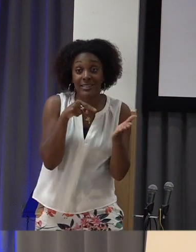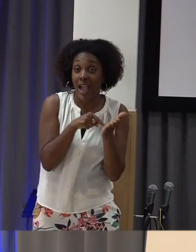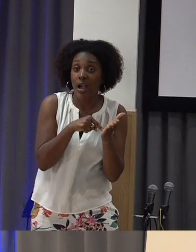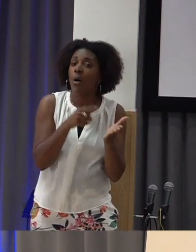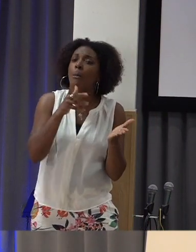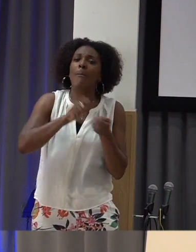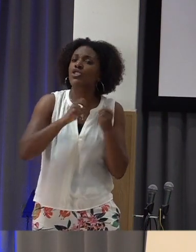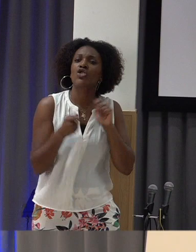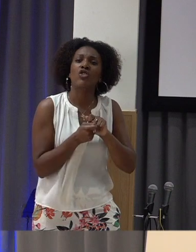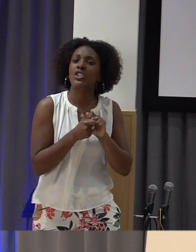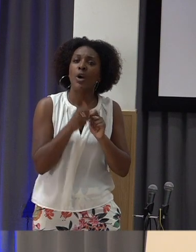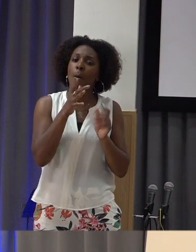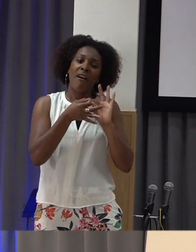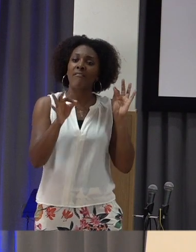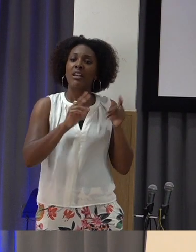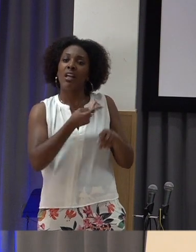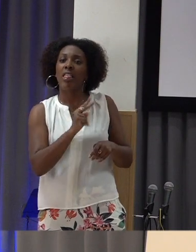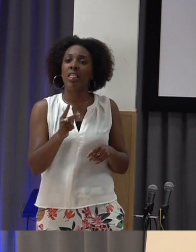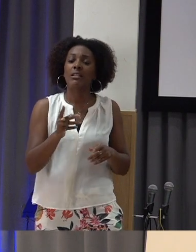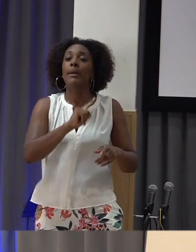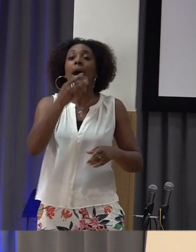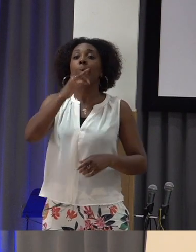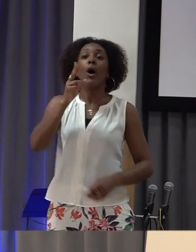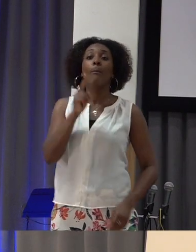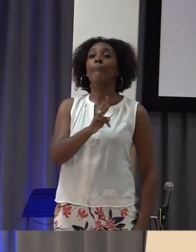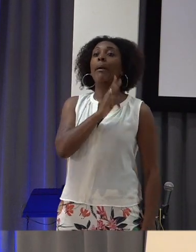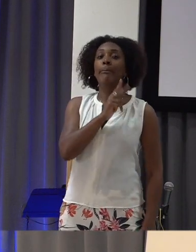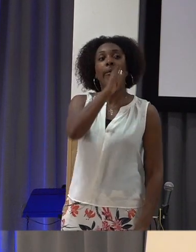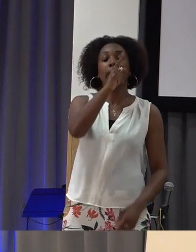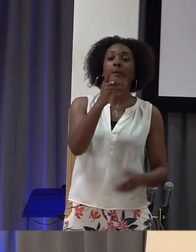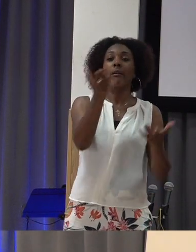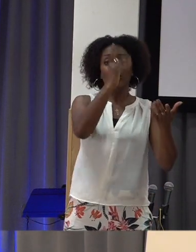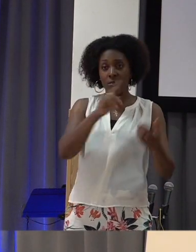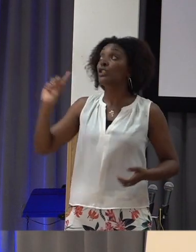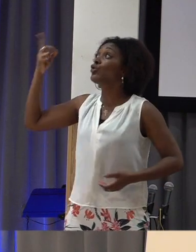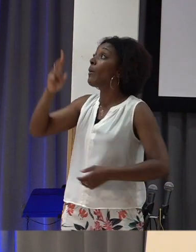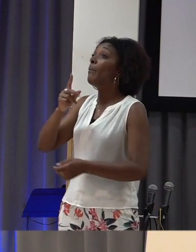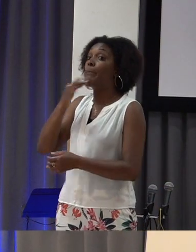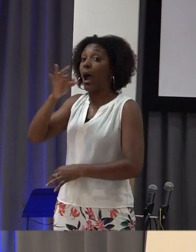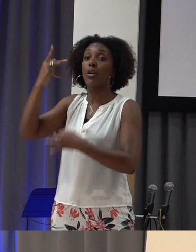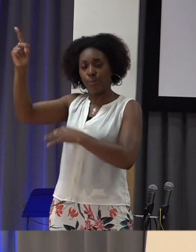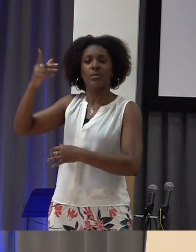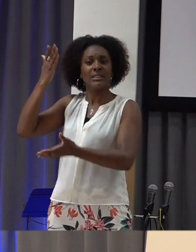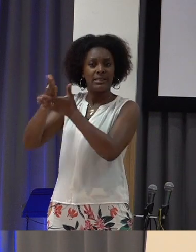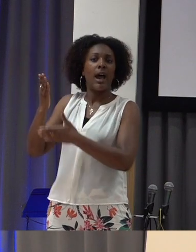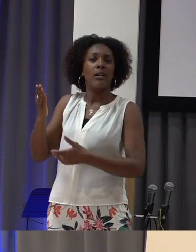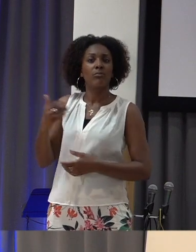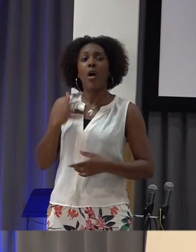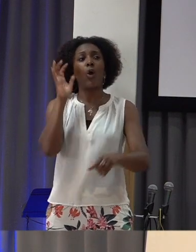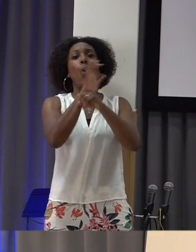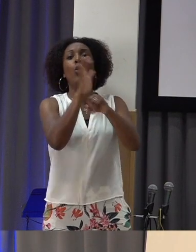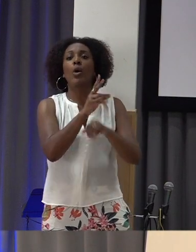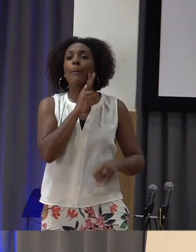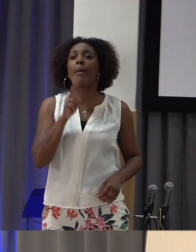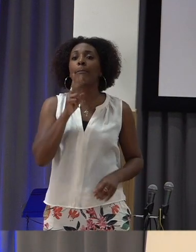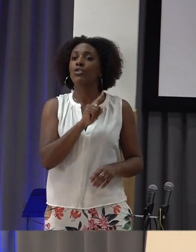infaillible. Ce n'est pas la parole du pape qui est infaillible, c'est la parole de Dieu qui est infaillible. C'est la grande différence. Il n'y a rien contre le pape, il suit